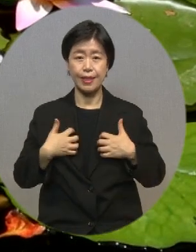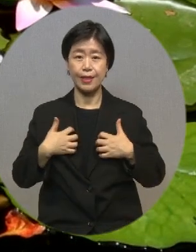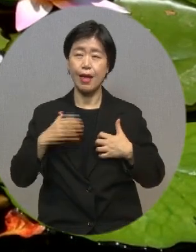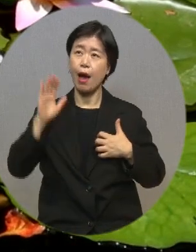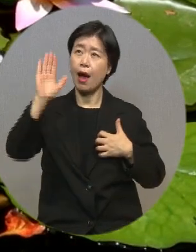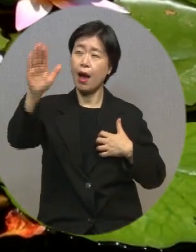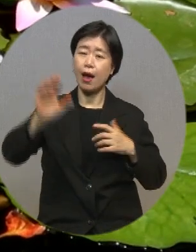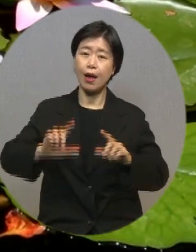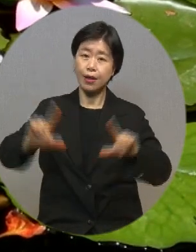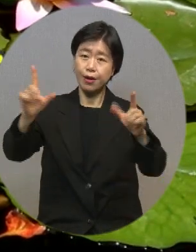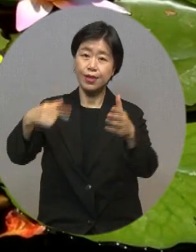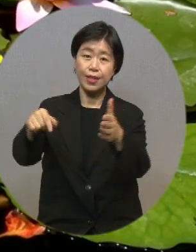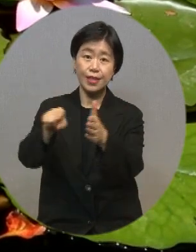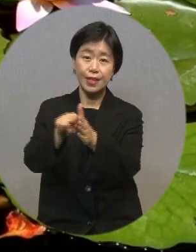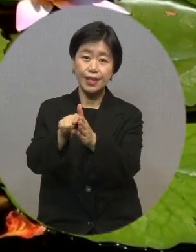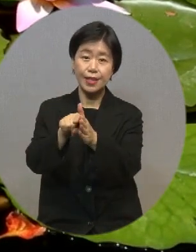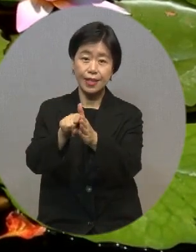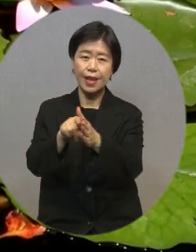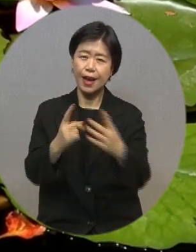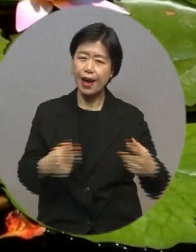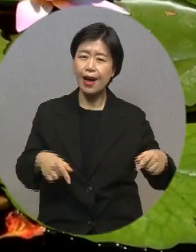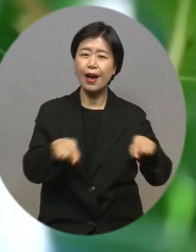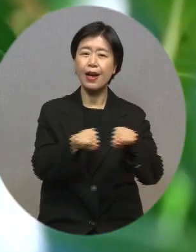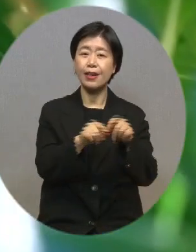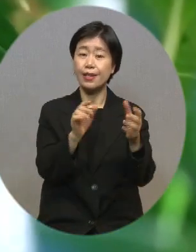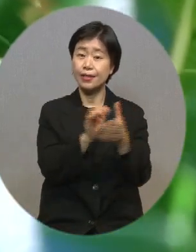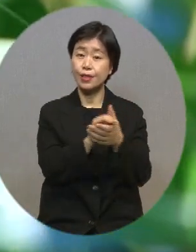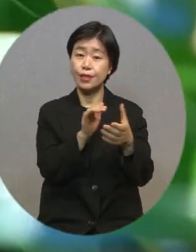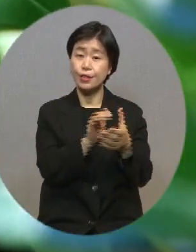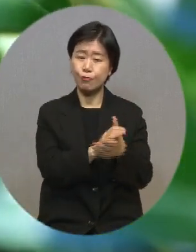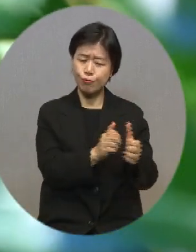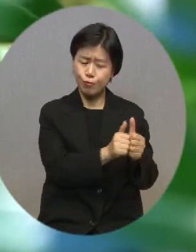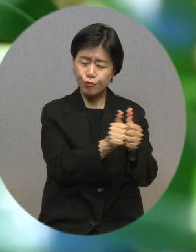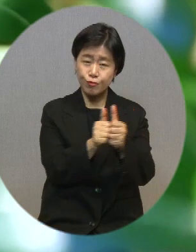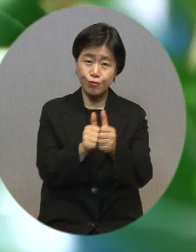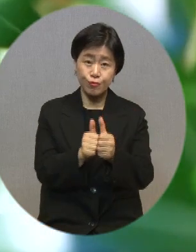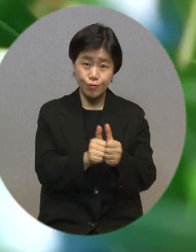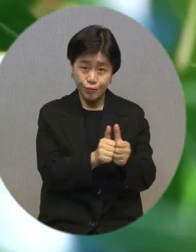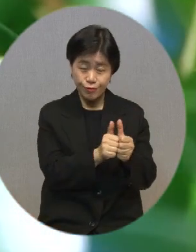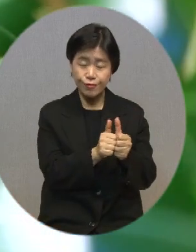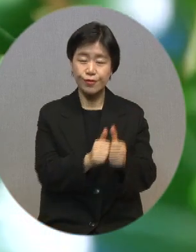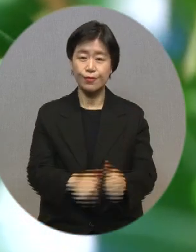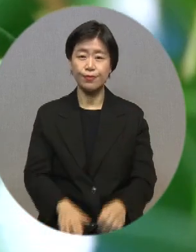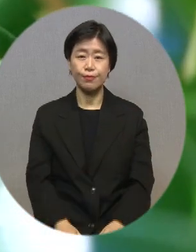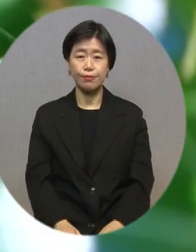기쁨의 그날에 함께할 친구들이 있잖아요.